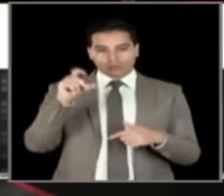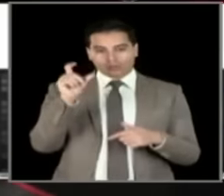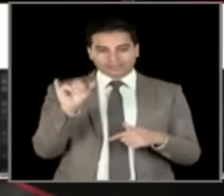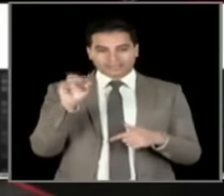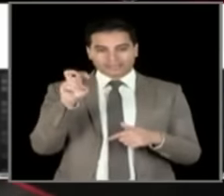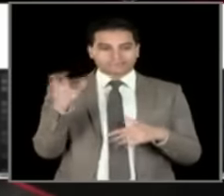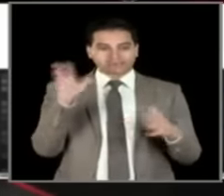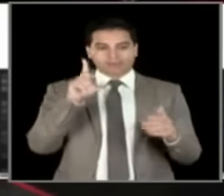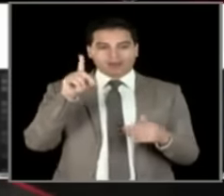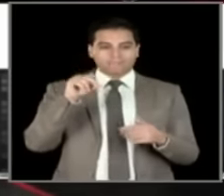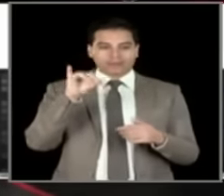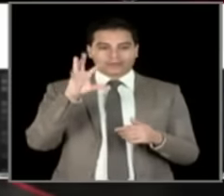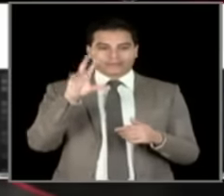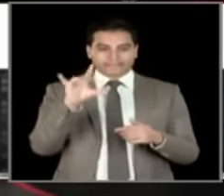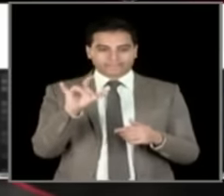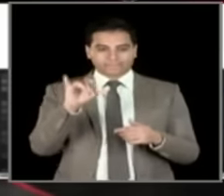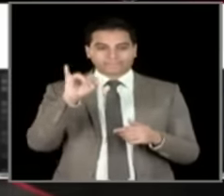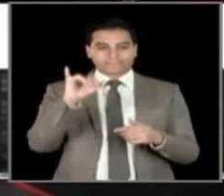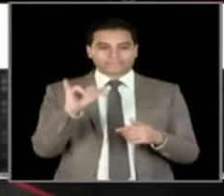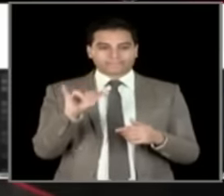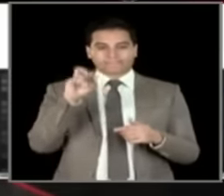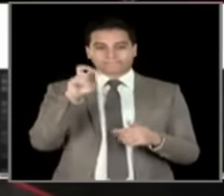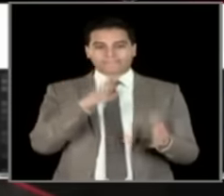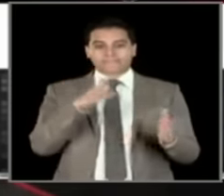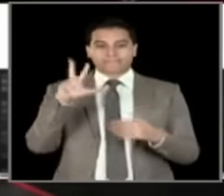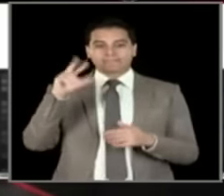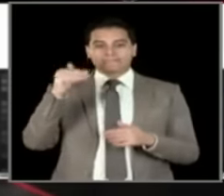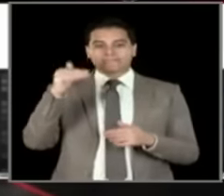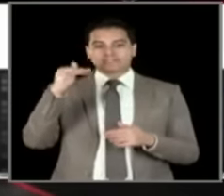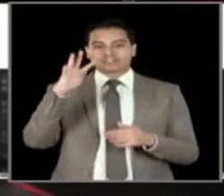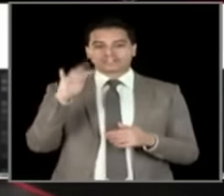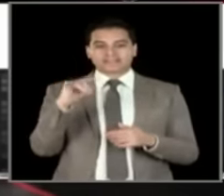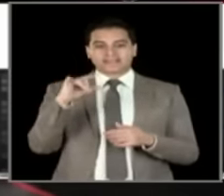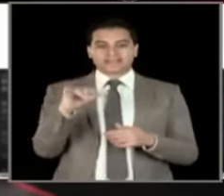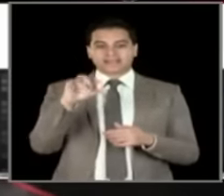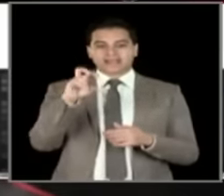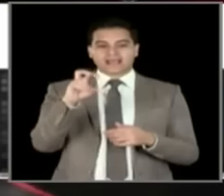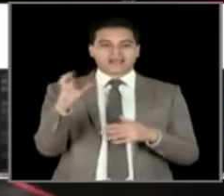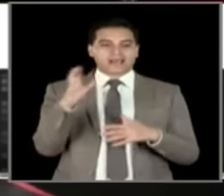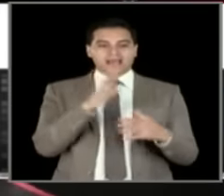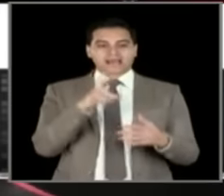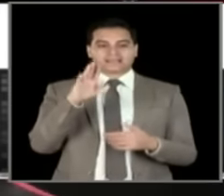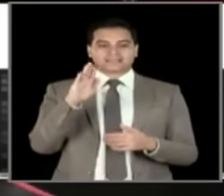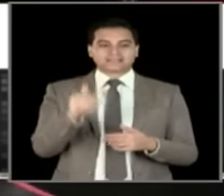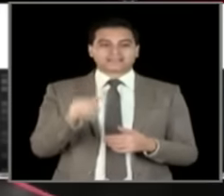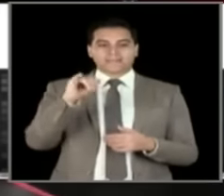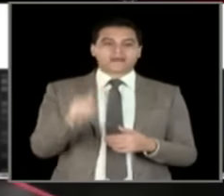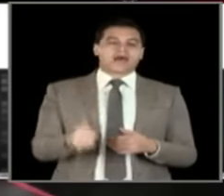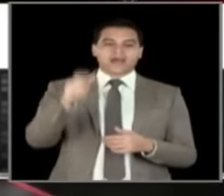الدولة الطولونية، البويهية، الإخشيدية، السامانية. دولة شيعية.